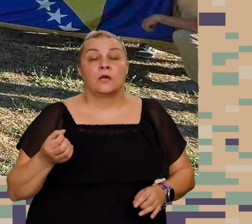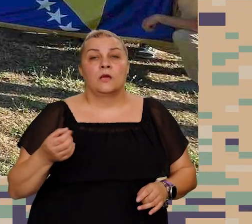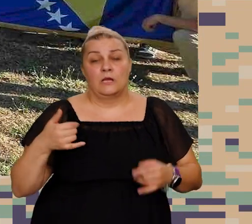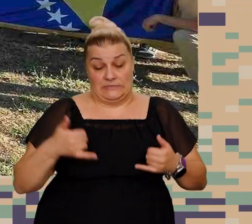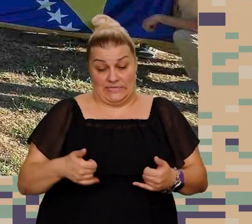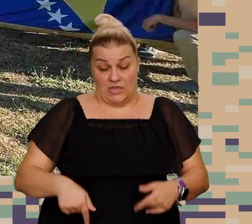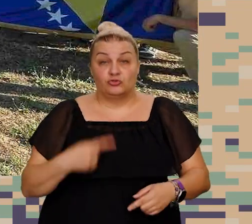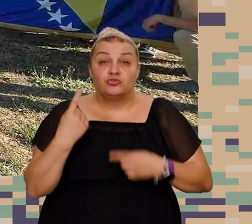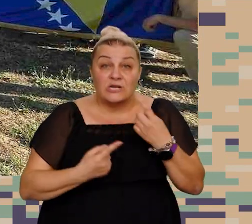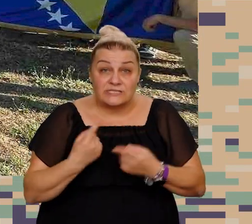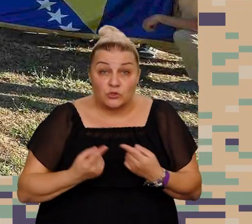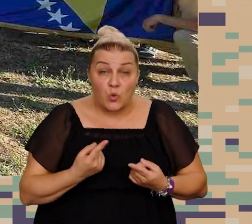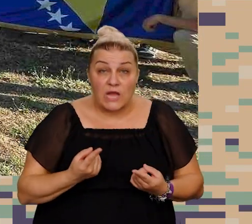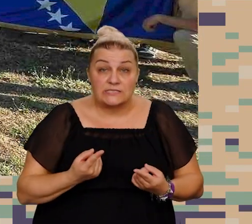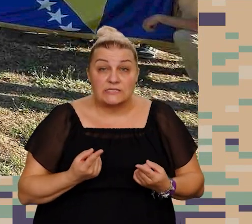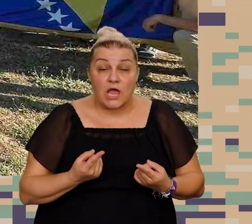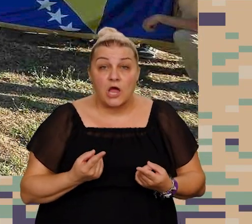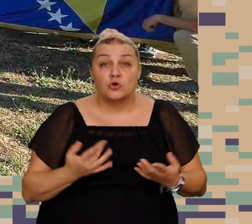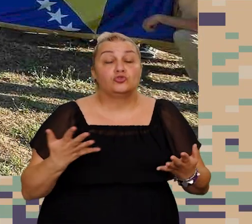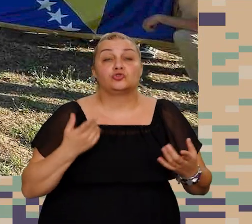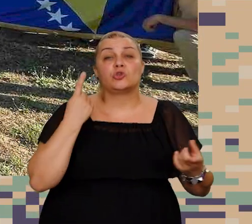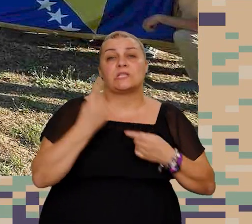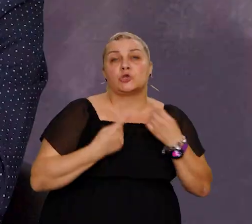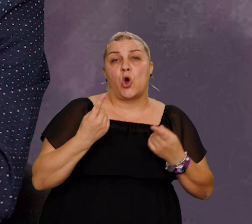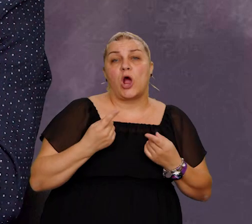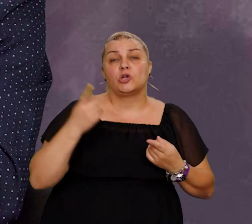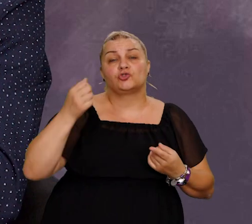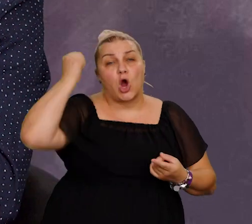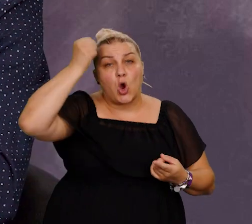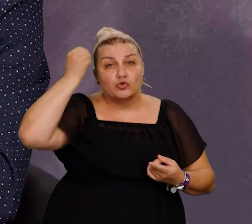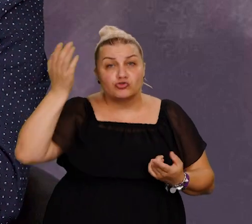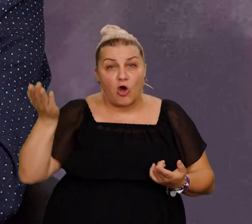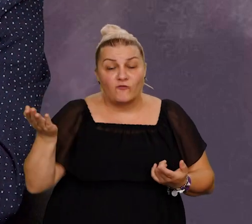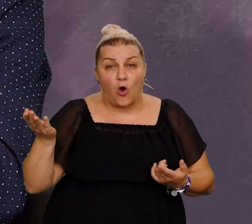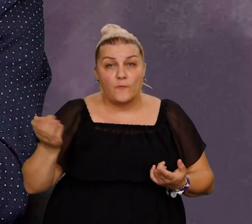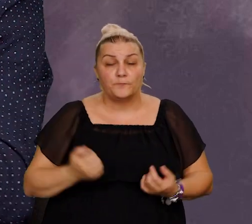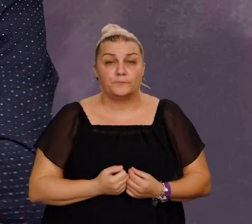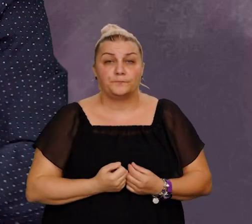mislim na ovu trenutnu situaciju, opet što se događa na Kosovu,